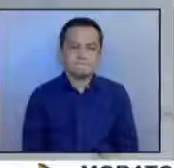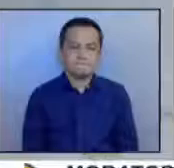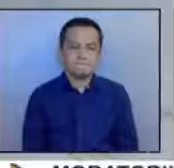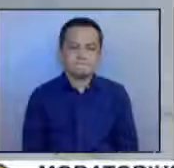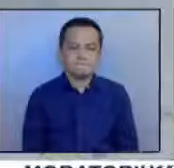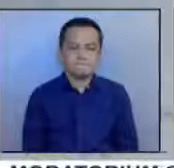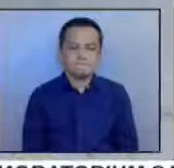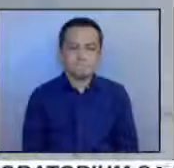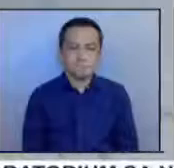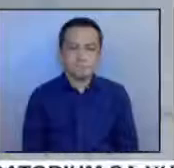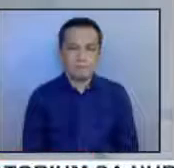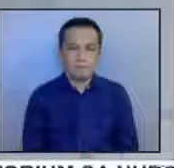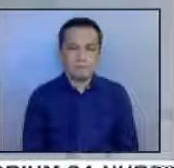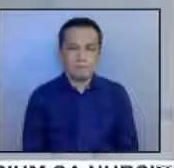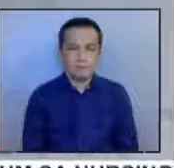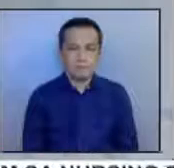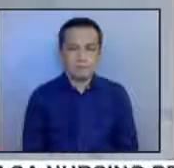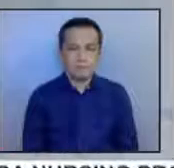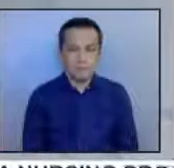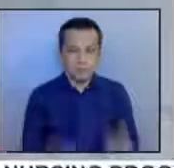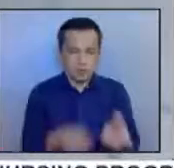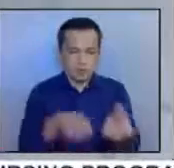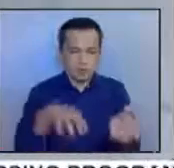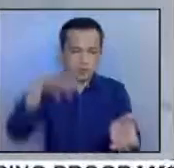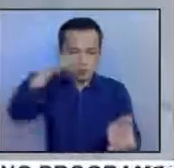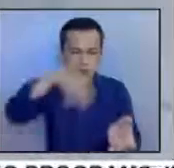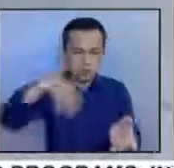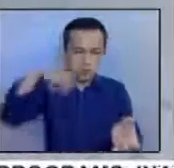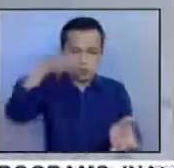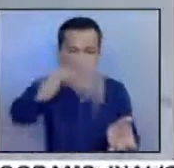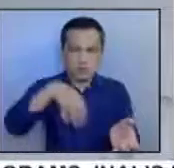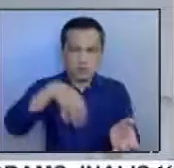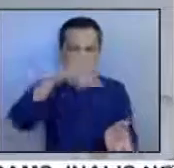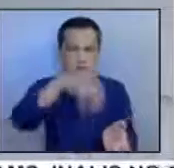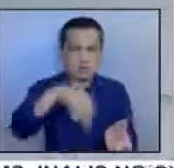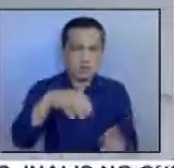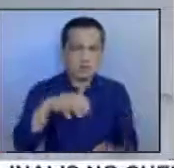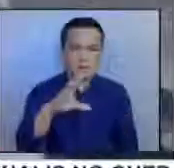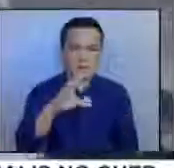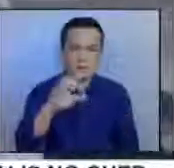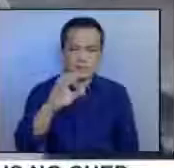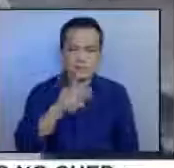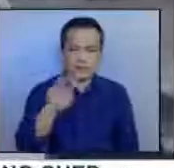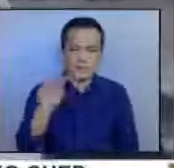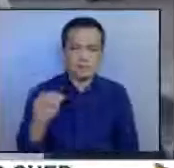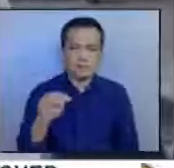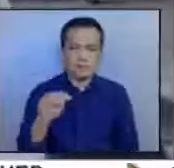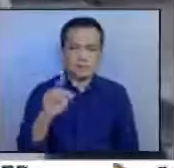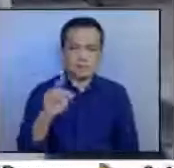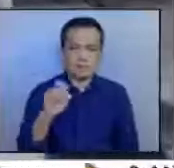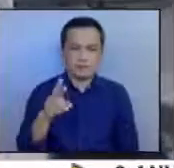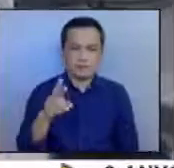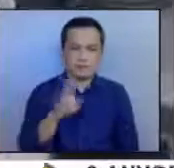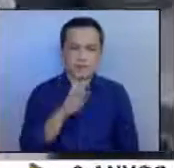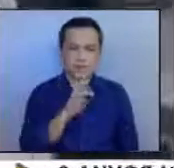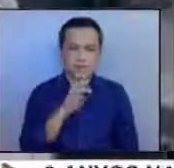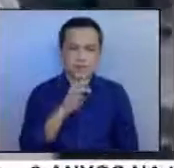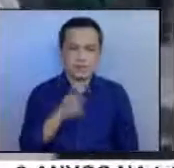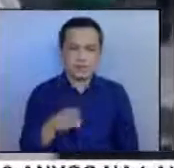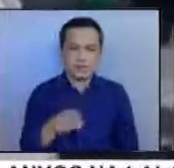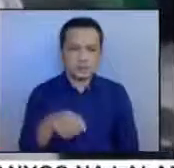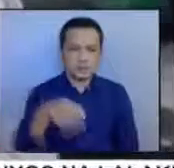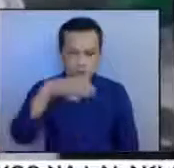Ito ay makaraang tamaan ng isang backhoe ang 500 mm diameter na tubo ng tubig sa lugar habang